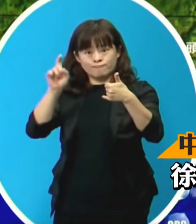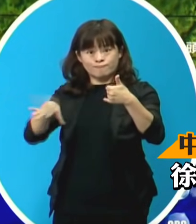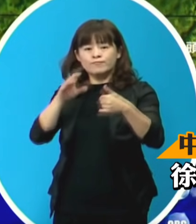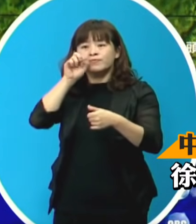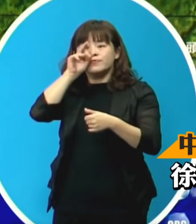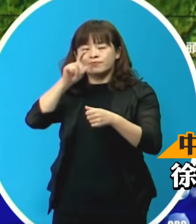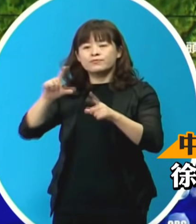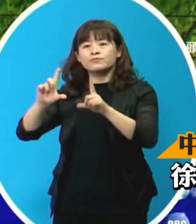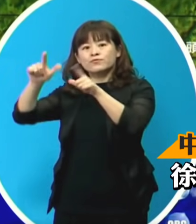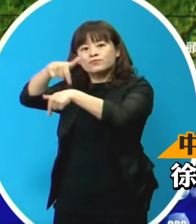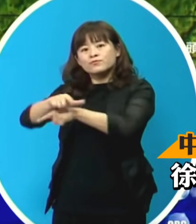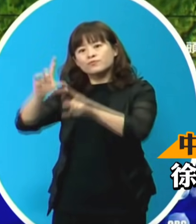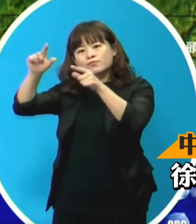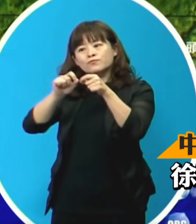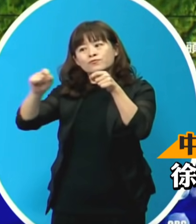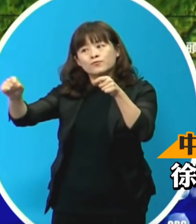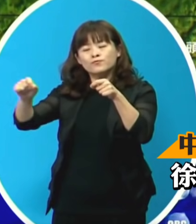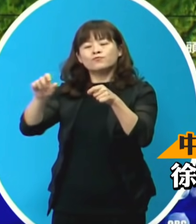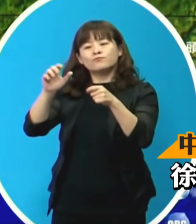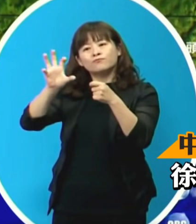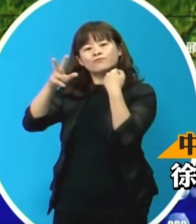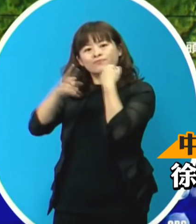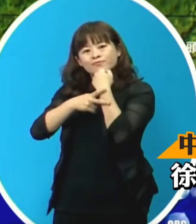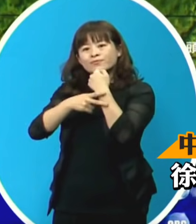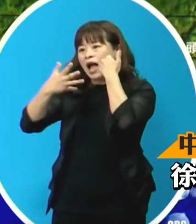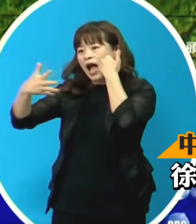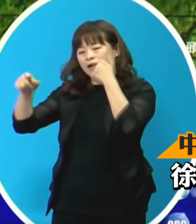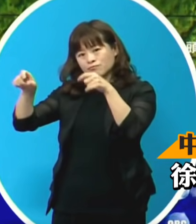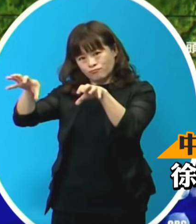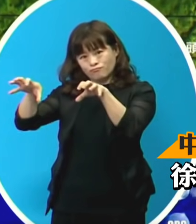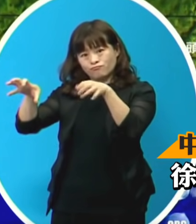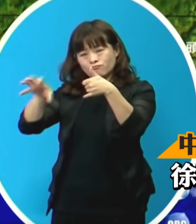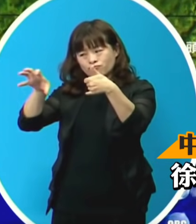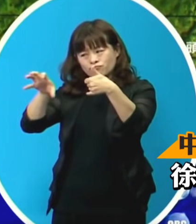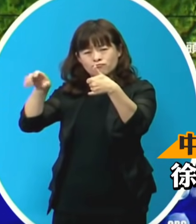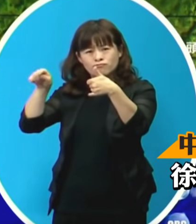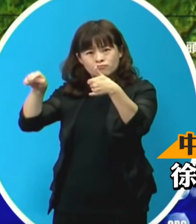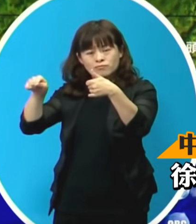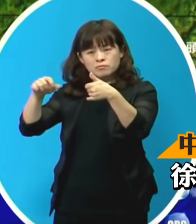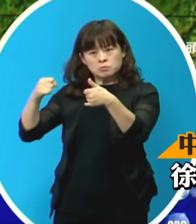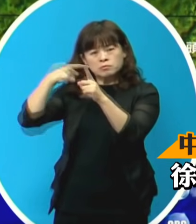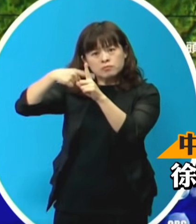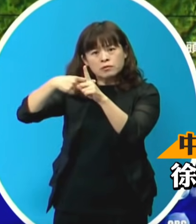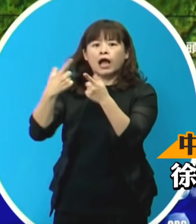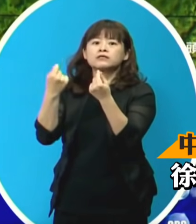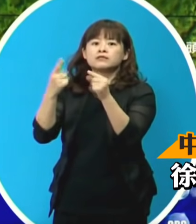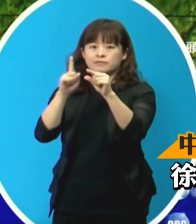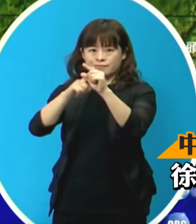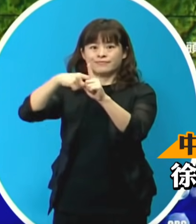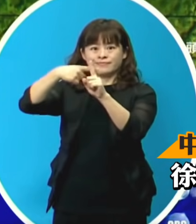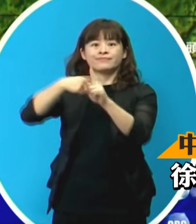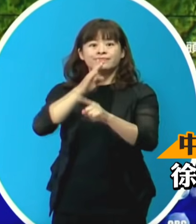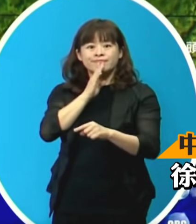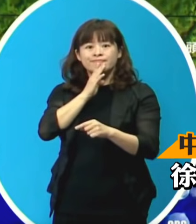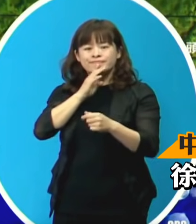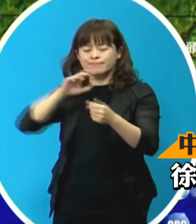呢，在宜兰的东南东方大约80公里左右的海面上。那它的强度目前来看的话，还是一个中度台